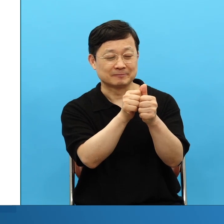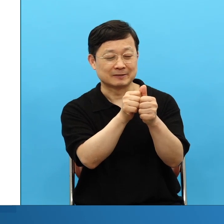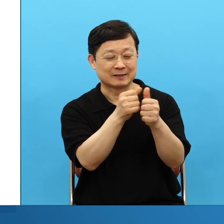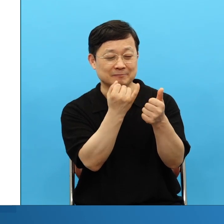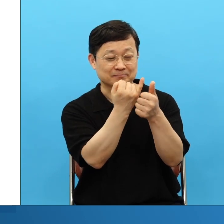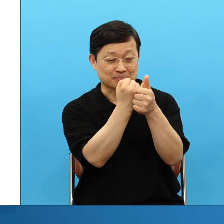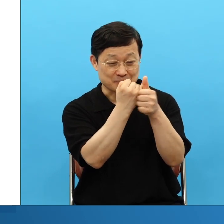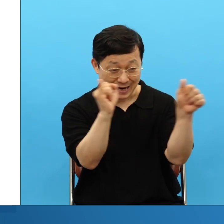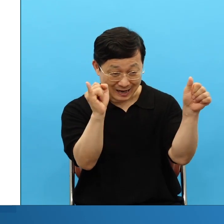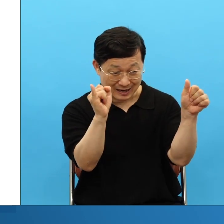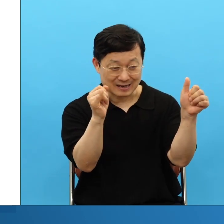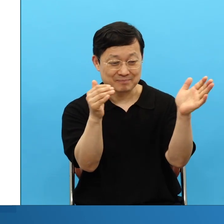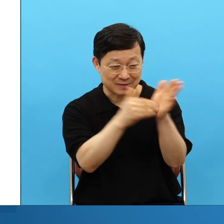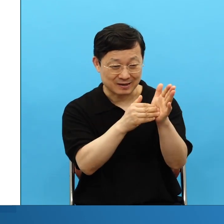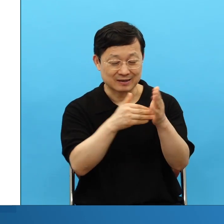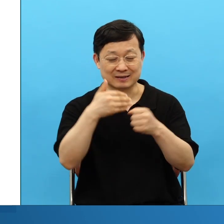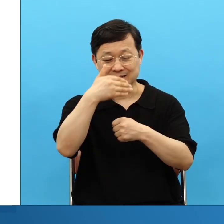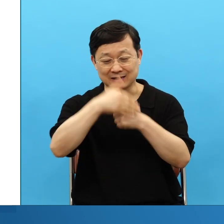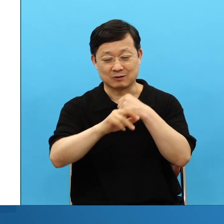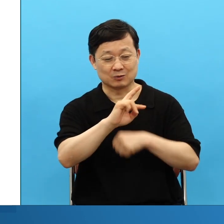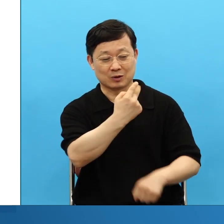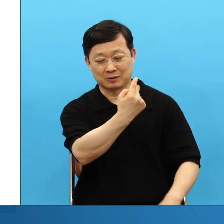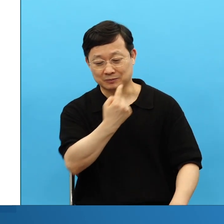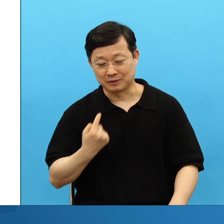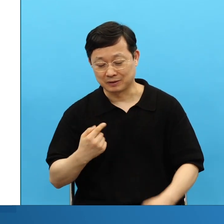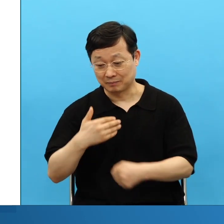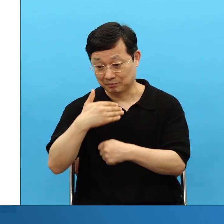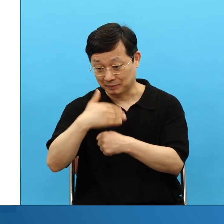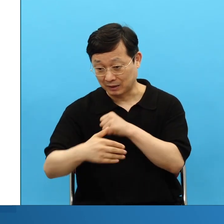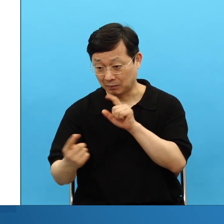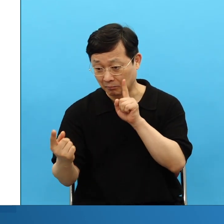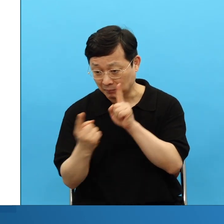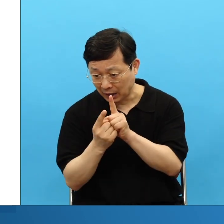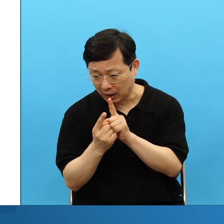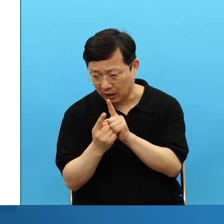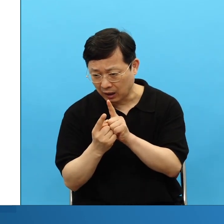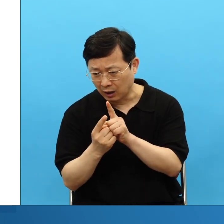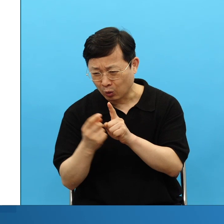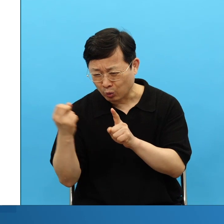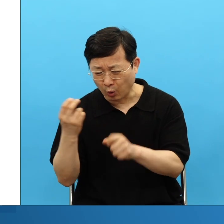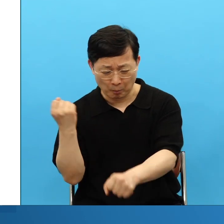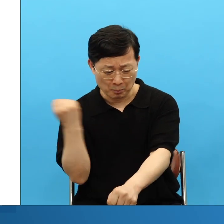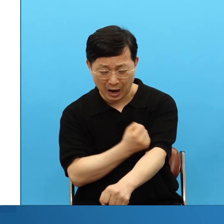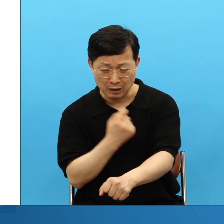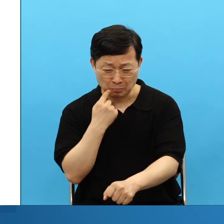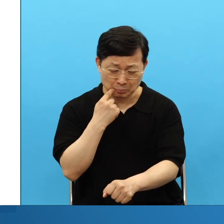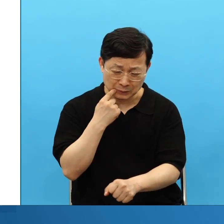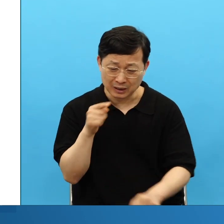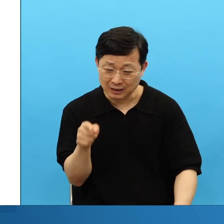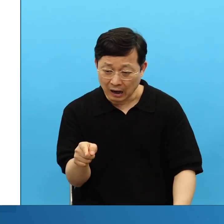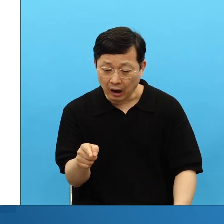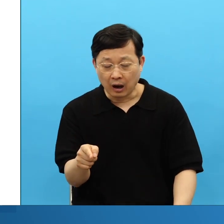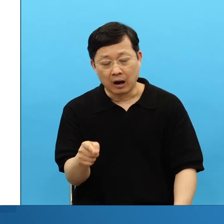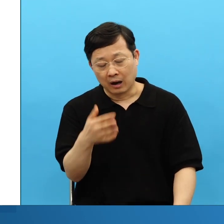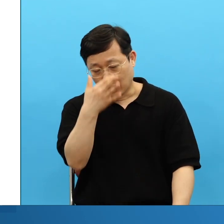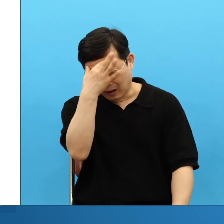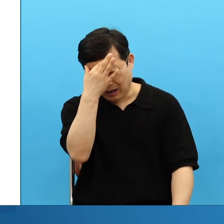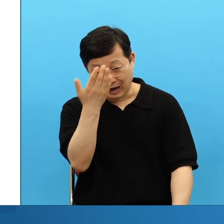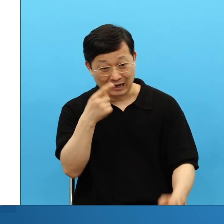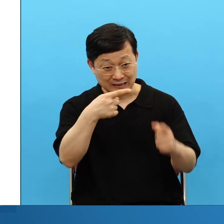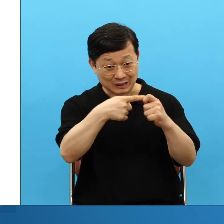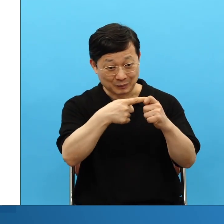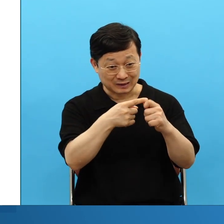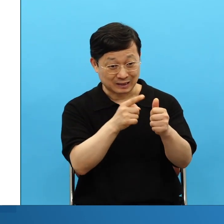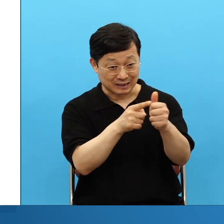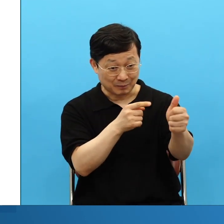책에 있는 내용인데, 대구 오니까 만났는데 또 마약 중독자라. 우리 메시지 통해서도 많이 듣잖아요.